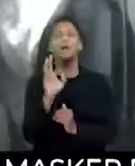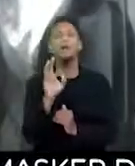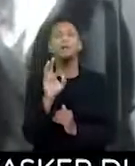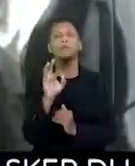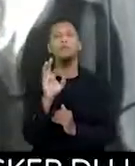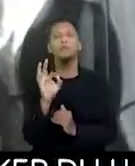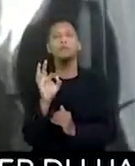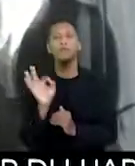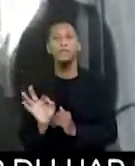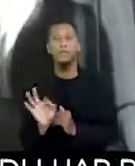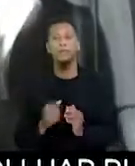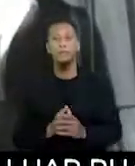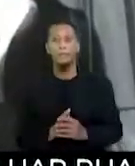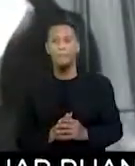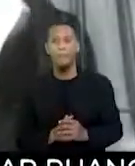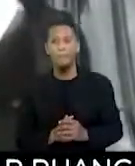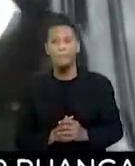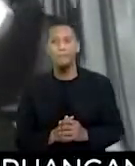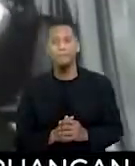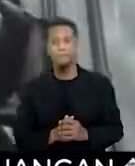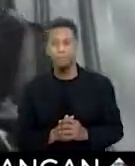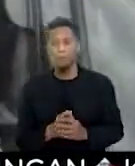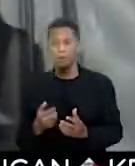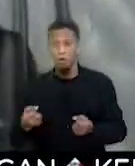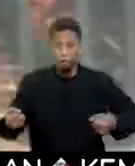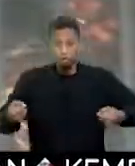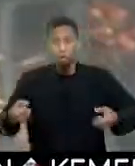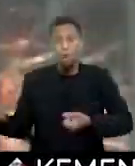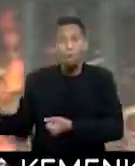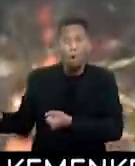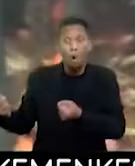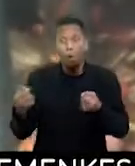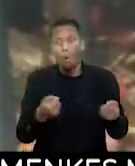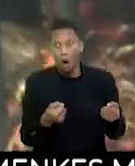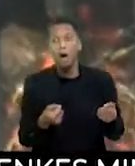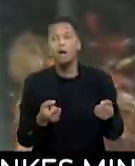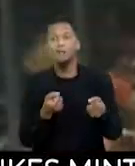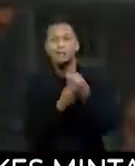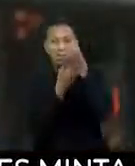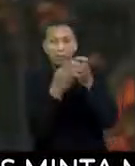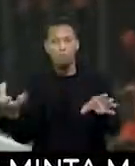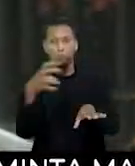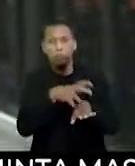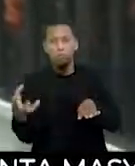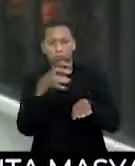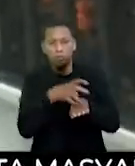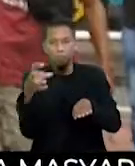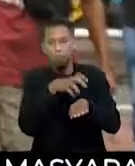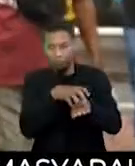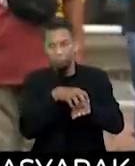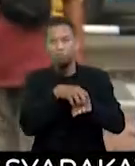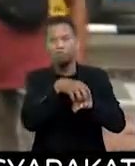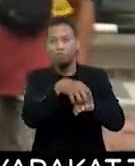Membawa ratusan kilogram kelapa sawit dengan sebuah truk dan mobil bak terbuka, puluhan petani kelapa sawit mendatangi kantor Bupati Muara Enim, Sumatera